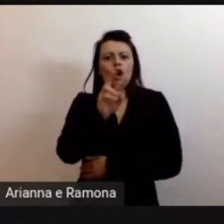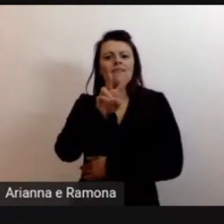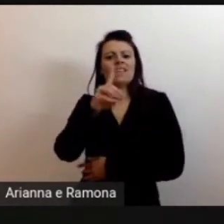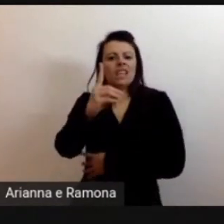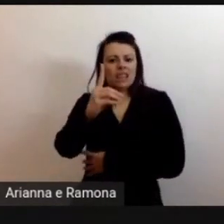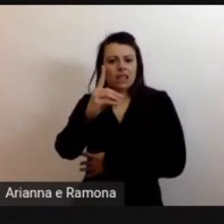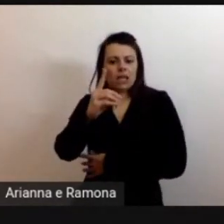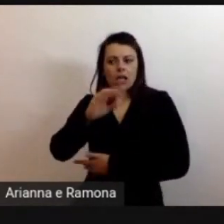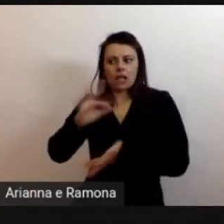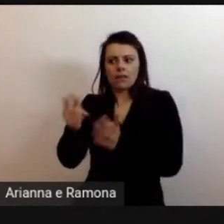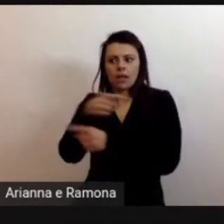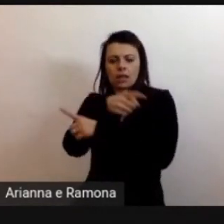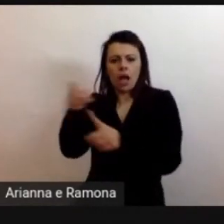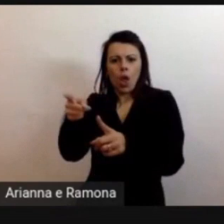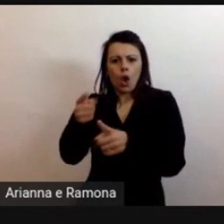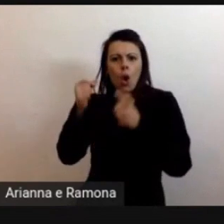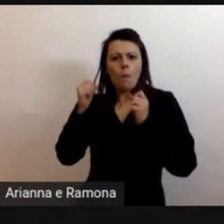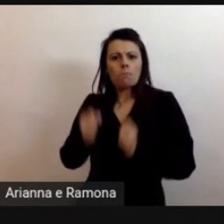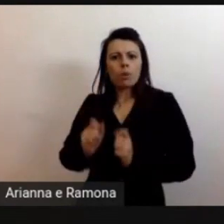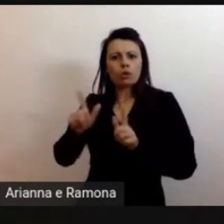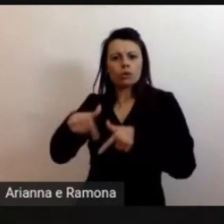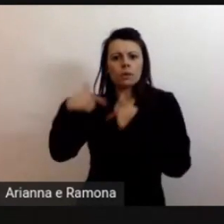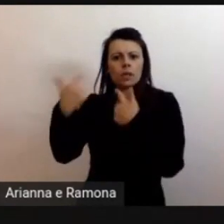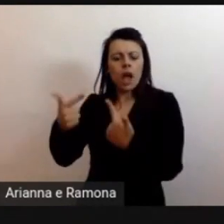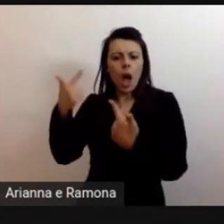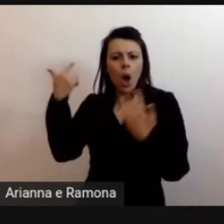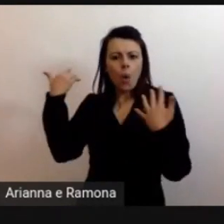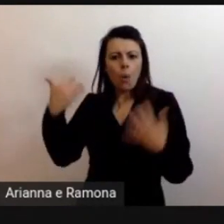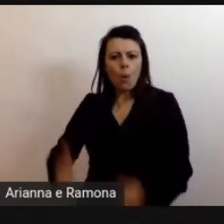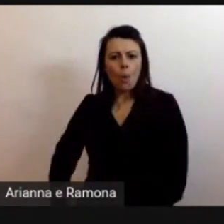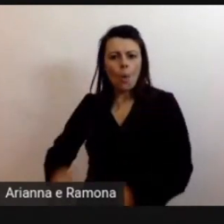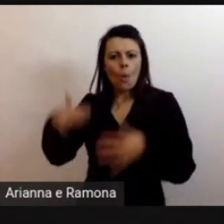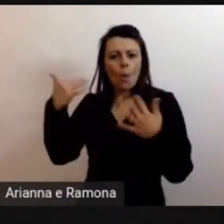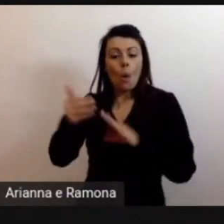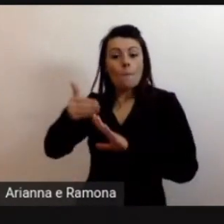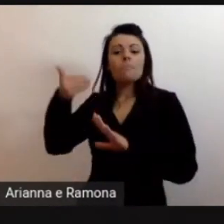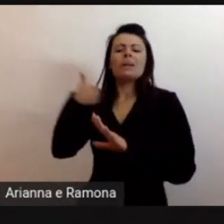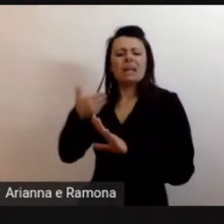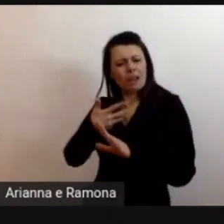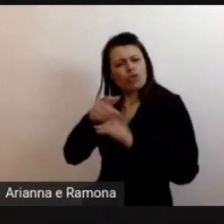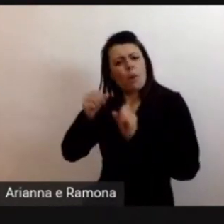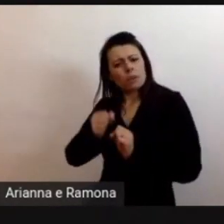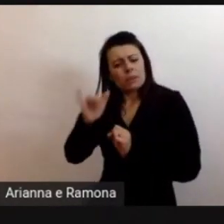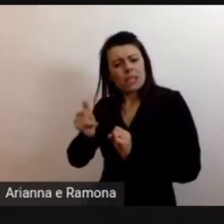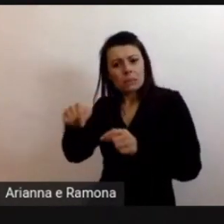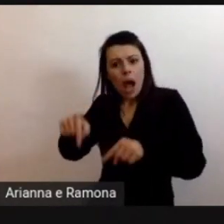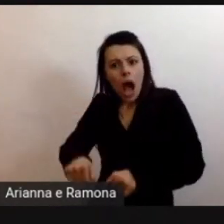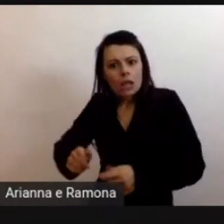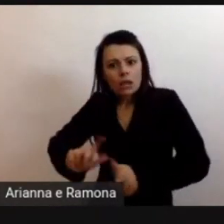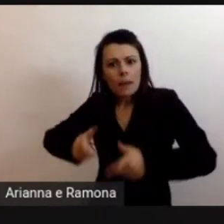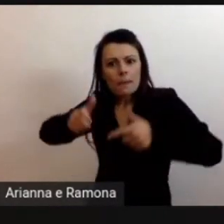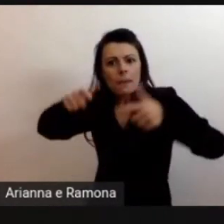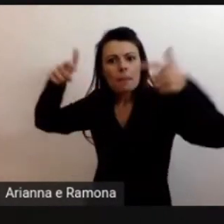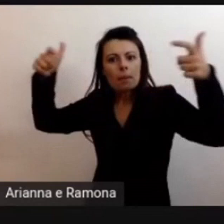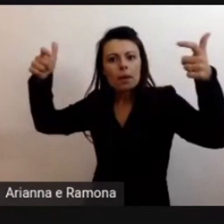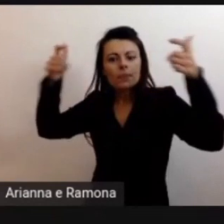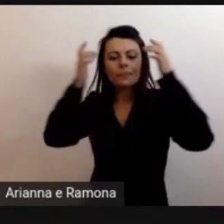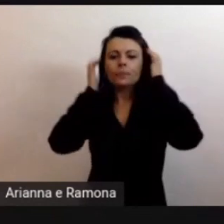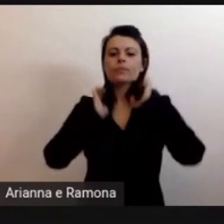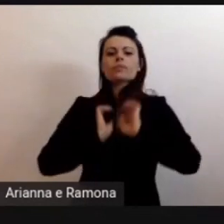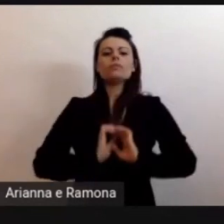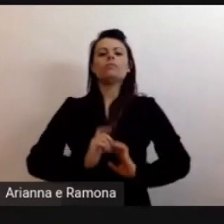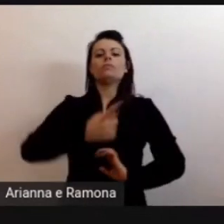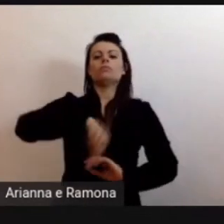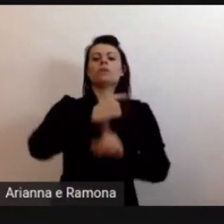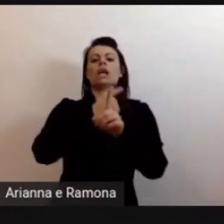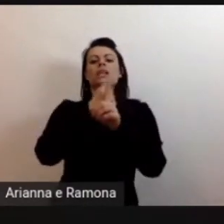possibilità che non avevo tantissimi che avevano tema ma anche ne sono di più bisogna fare una differenza fra